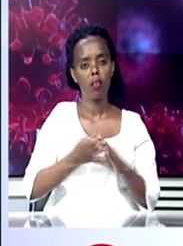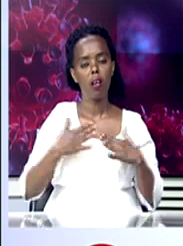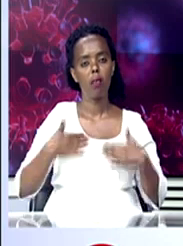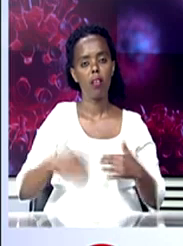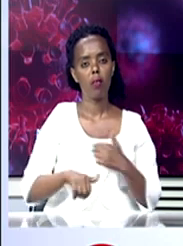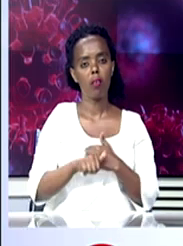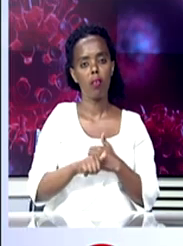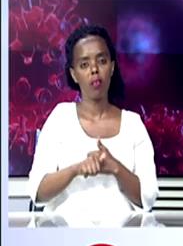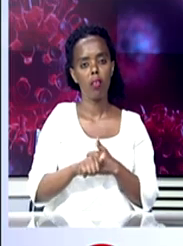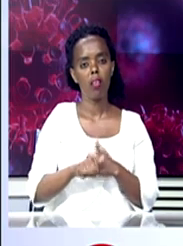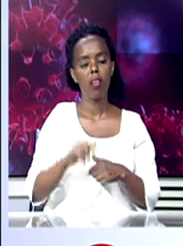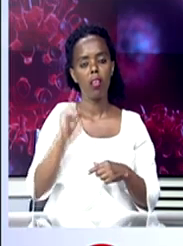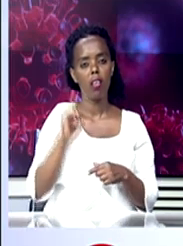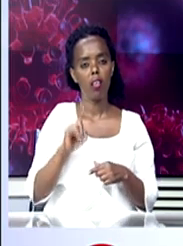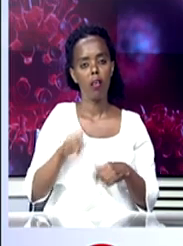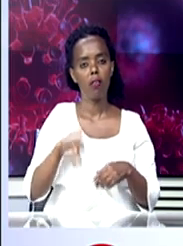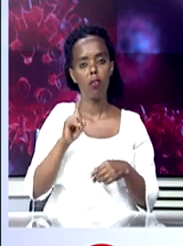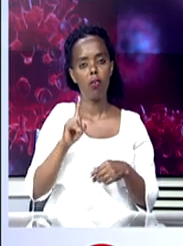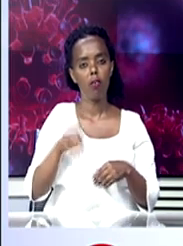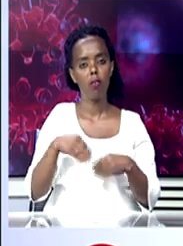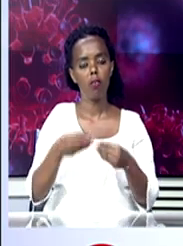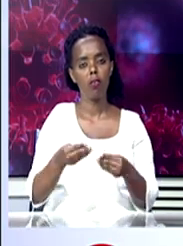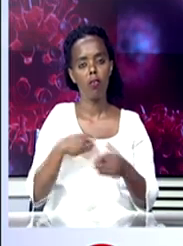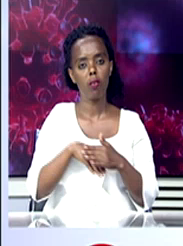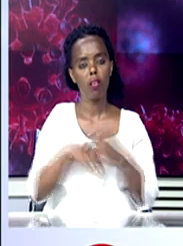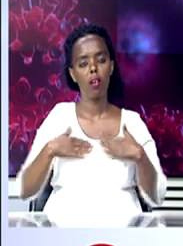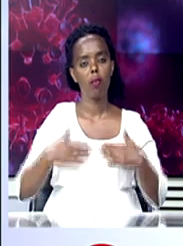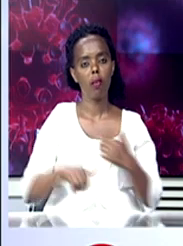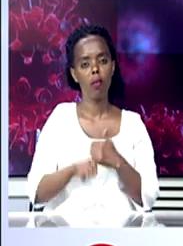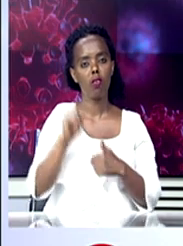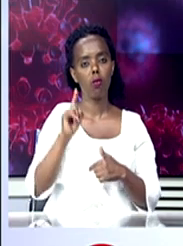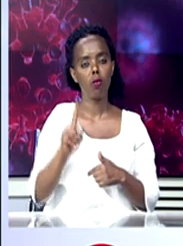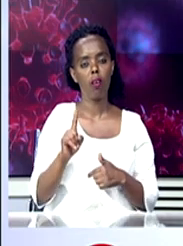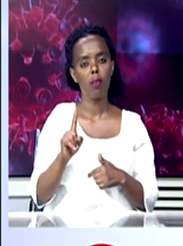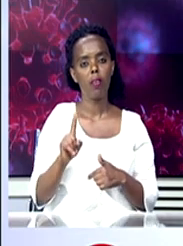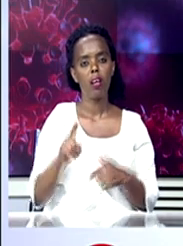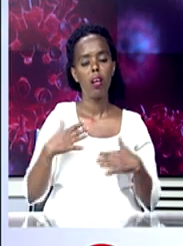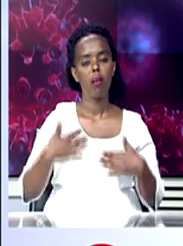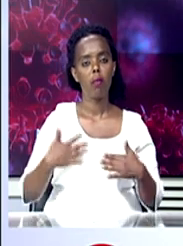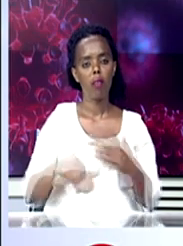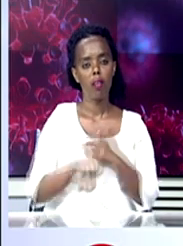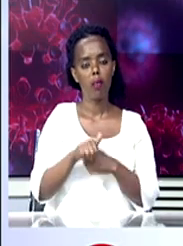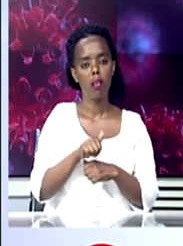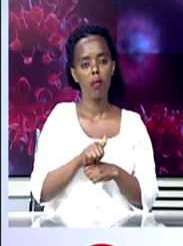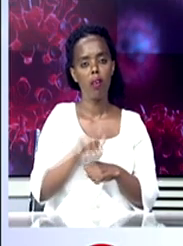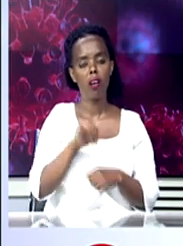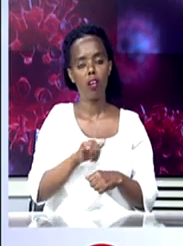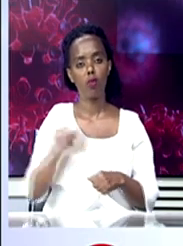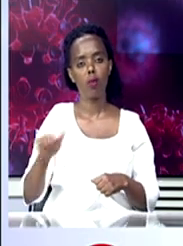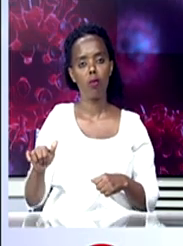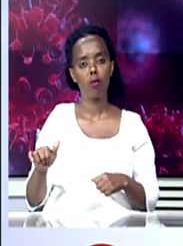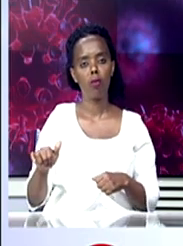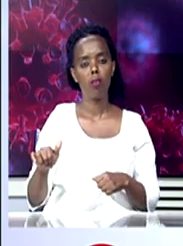miidhamaa gahee kennameef keessaa hojiin irratti hojjetamu keessaa qaama miidhamaan isa tokkodha. Qaama miidhamaan immoo akkasumaanu